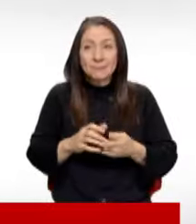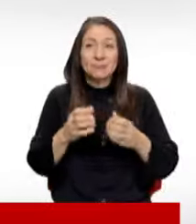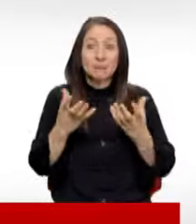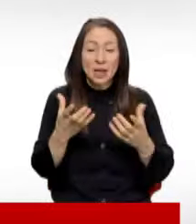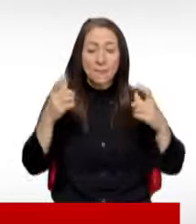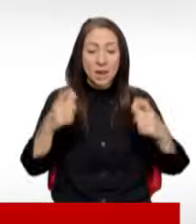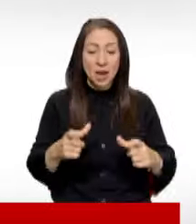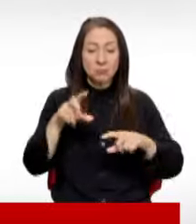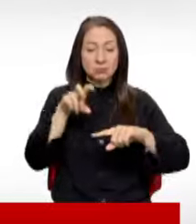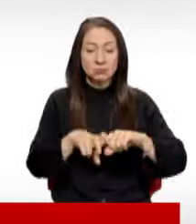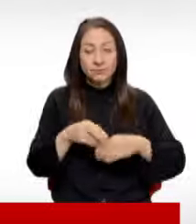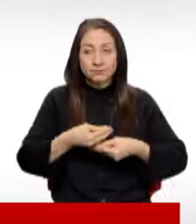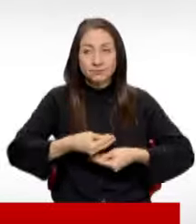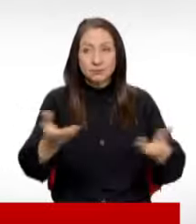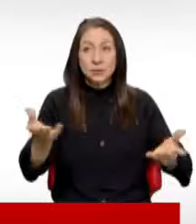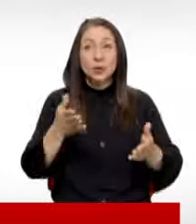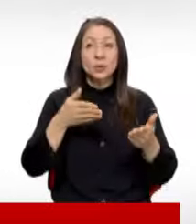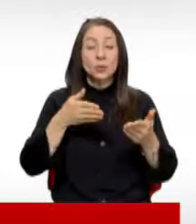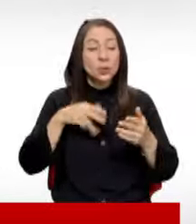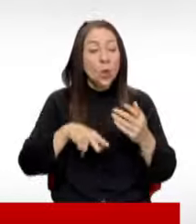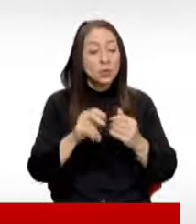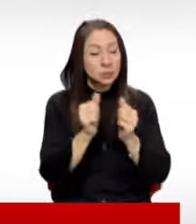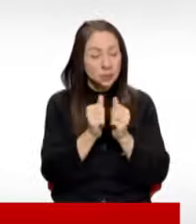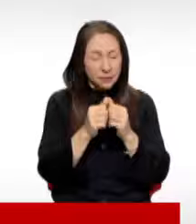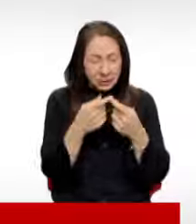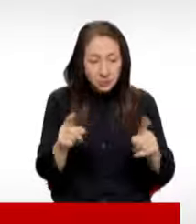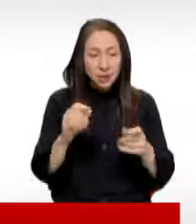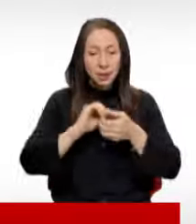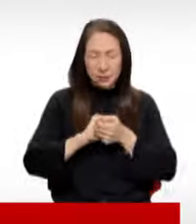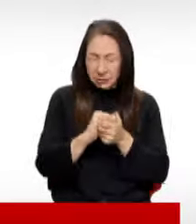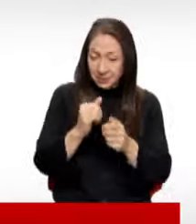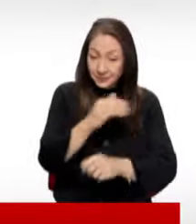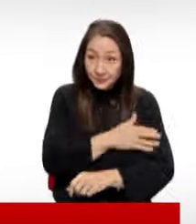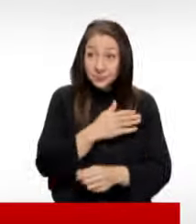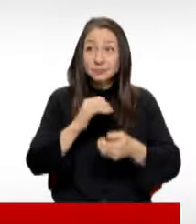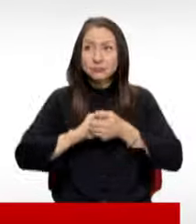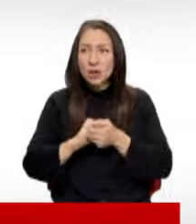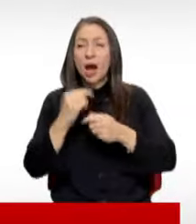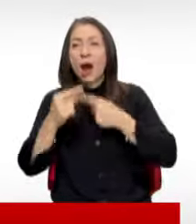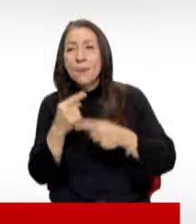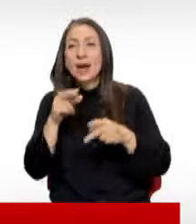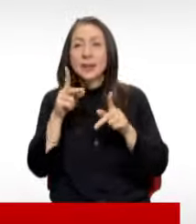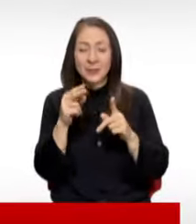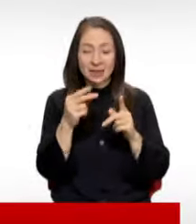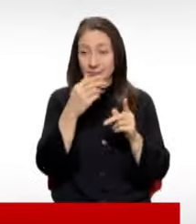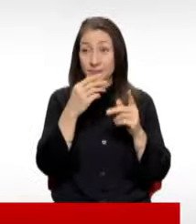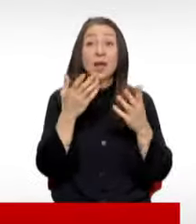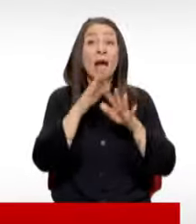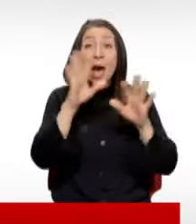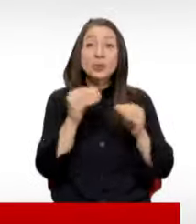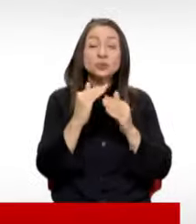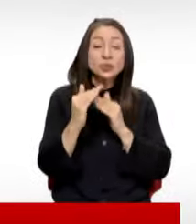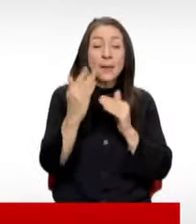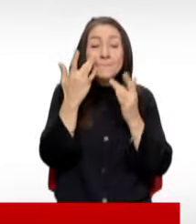makam ve mevkilerin dağıtıldığı yoldaşlık ruhu yerine Ahbap Çavuş Eş dost akraba ilişkilerinin her